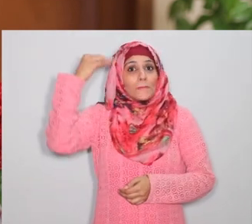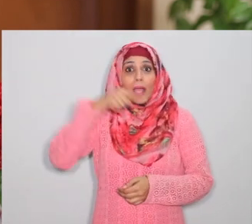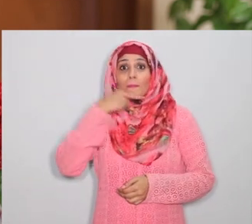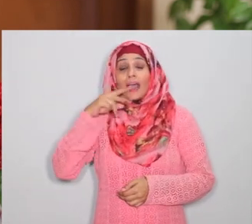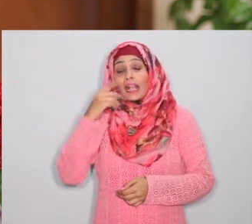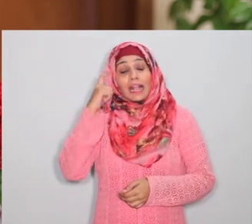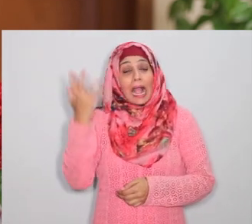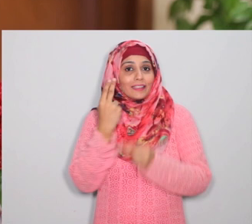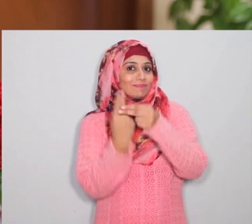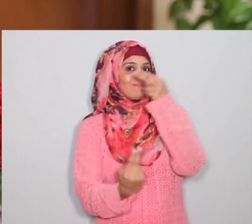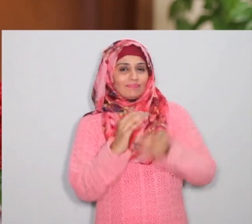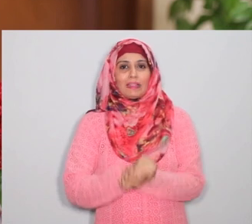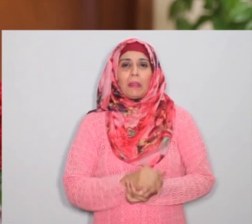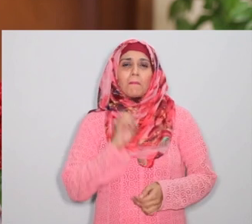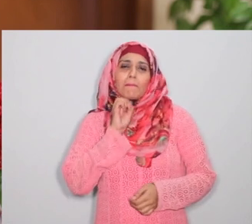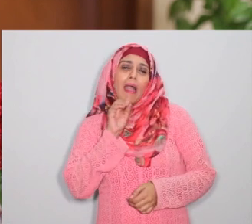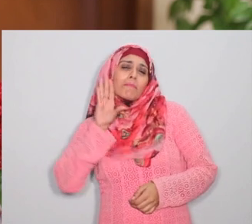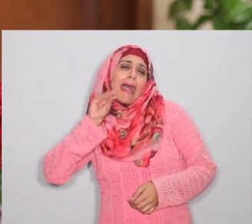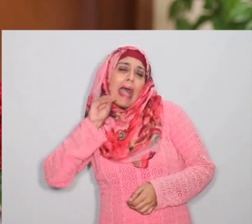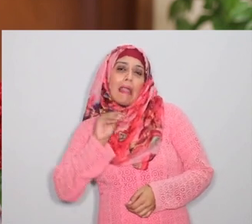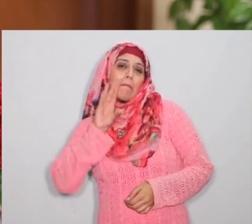यूं कि और मेज़